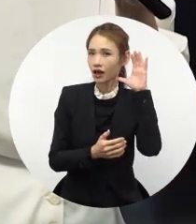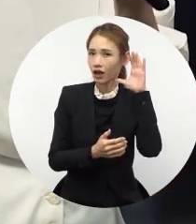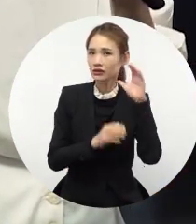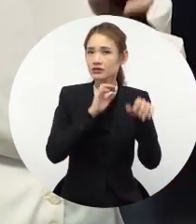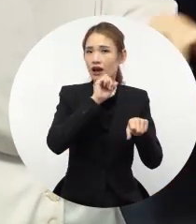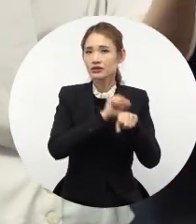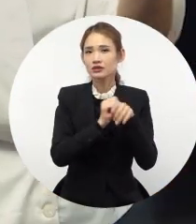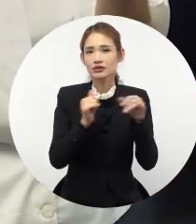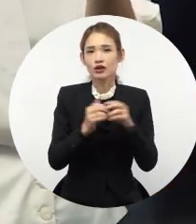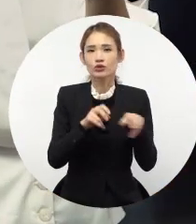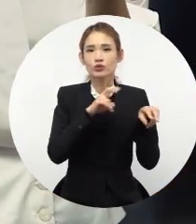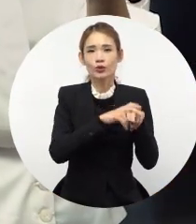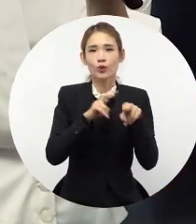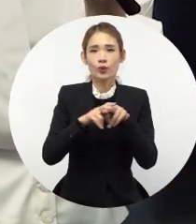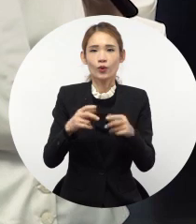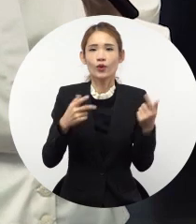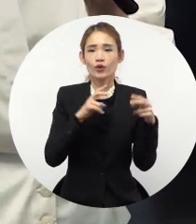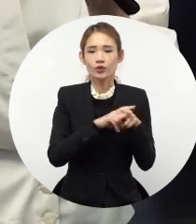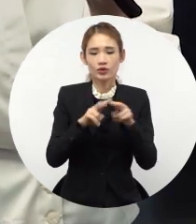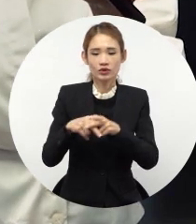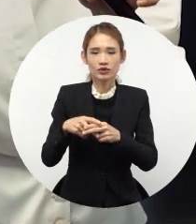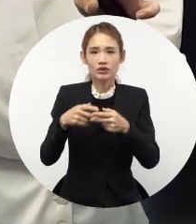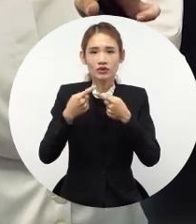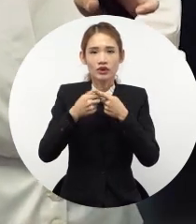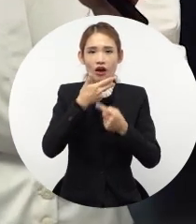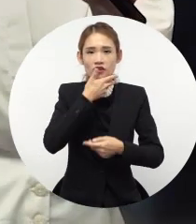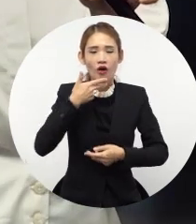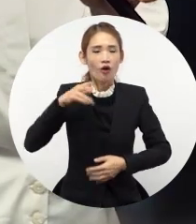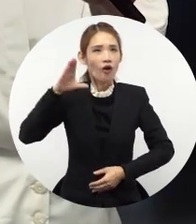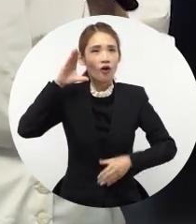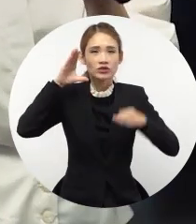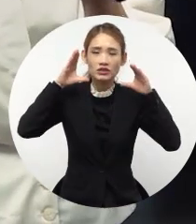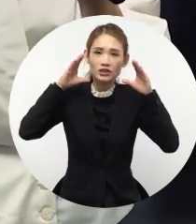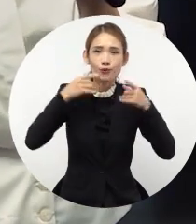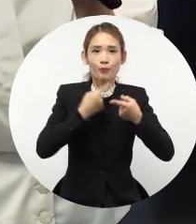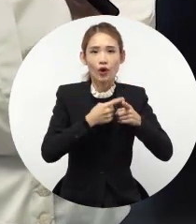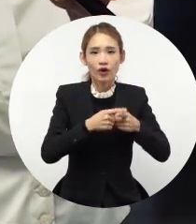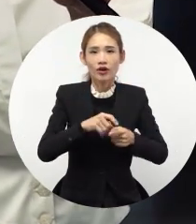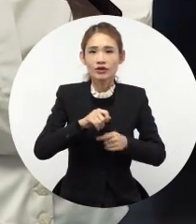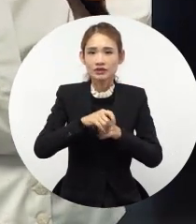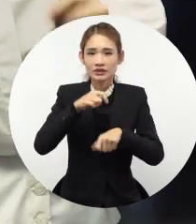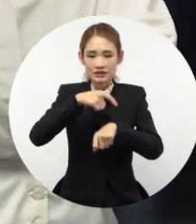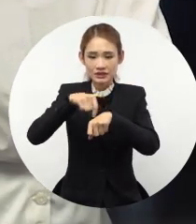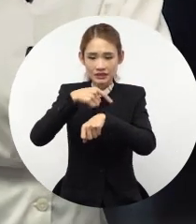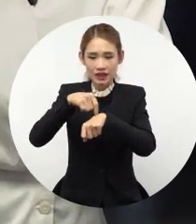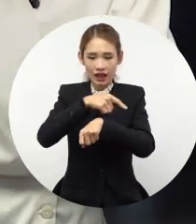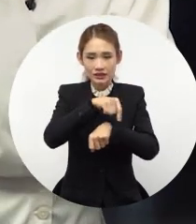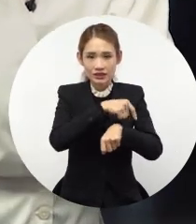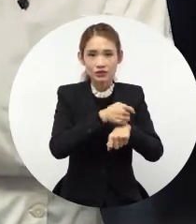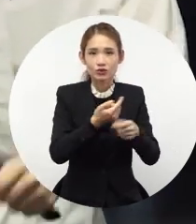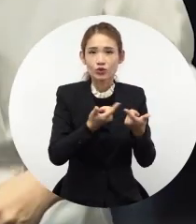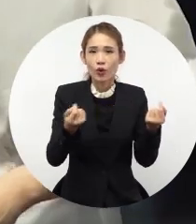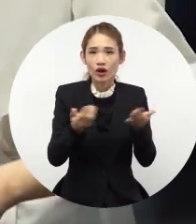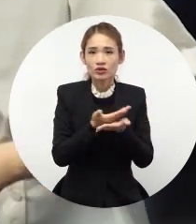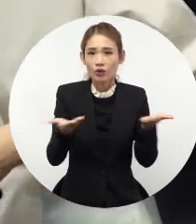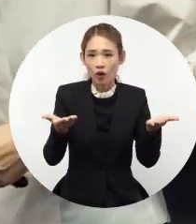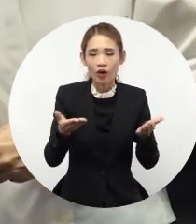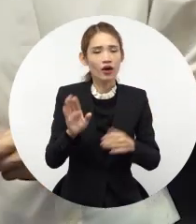잘 들리는 사람과 똑같이 앉아서 영어 듣기 평가를 본다. 시간도 똑같다. 그리고 똑같이